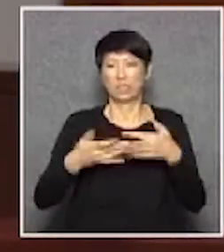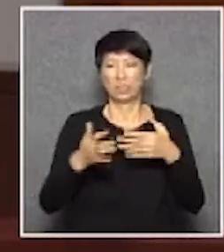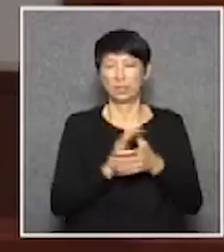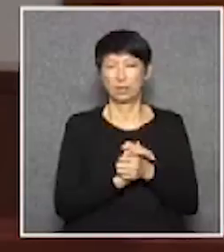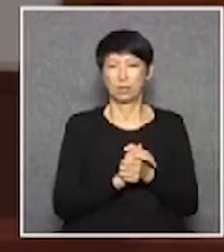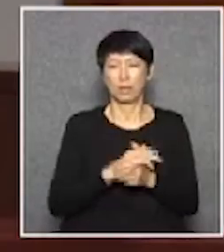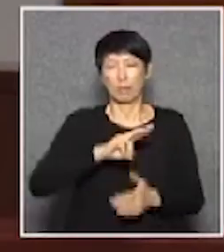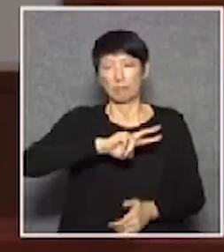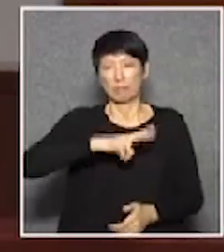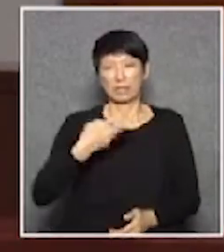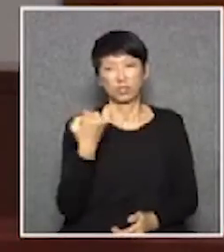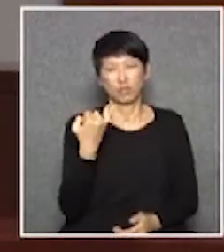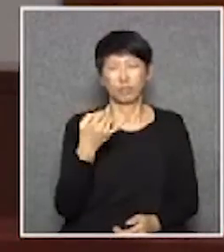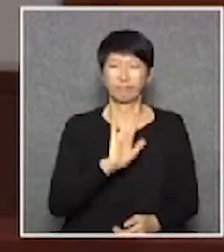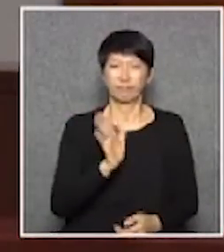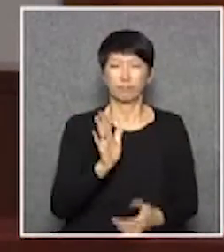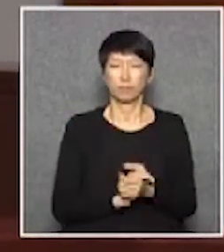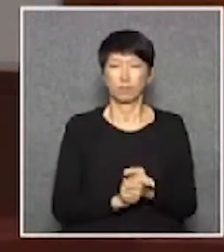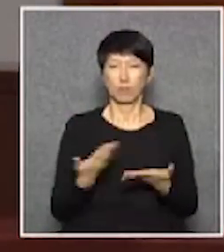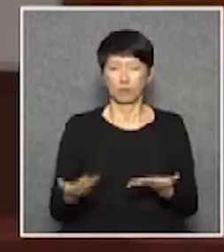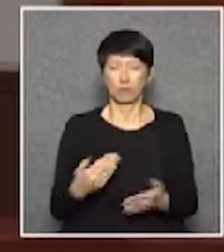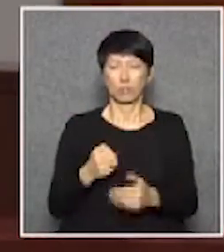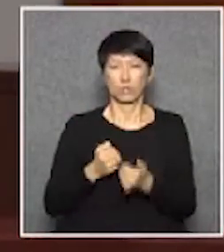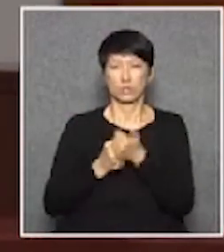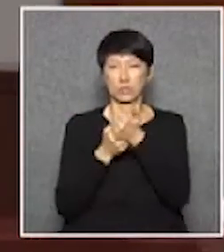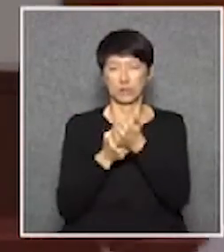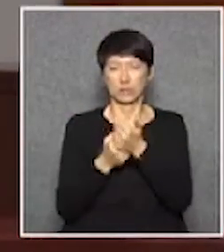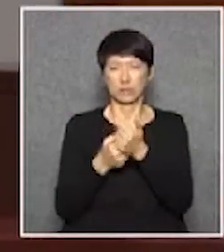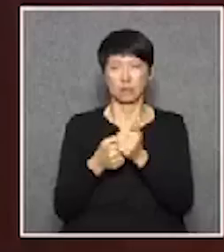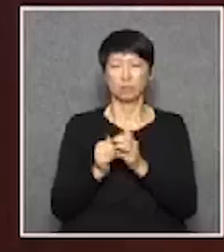化啊。咁啊，本席係支持原議案，多謝。 莫乃光議員。